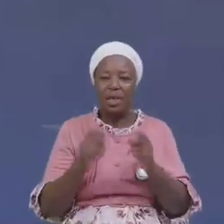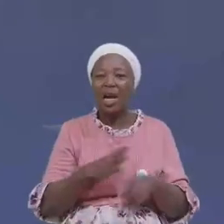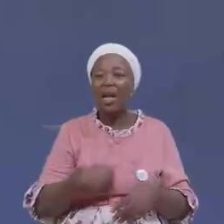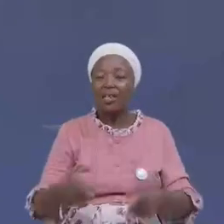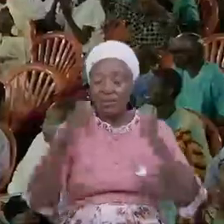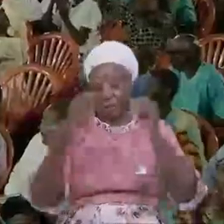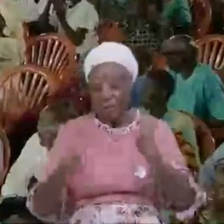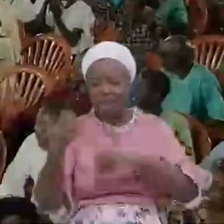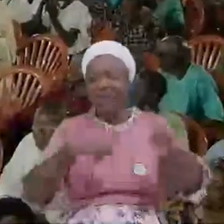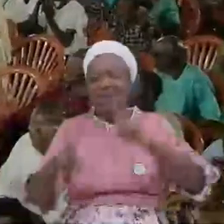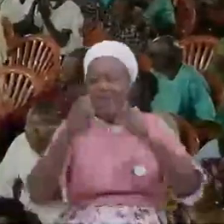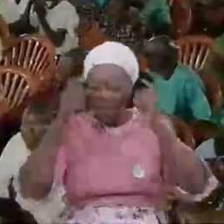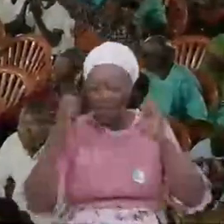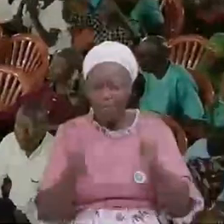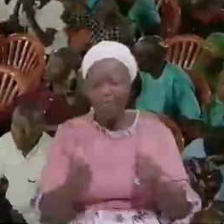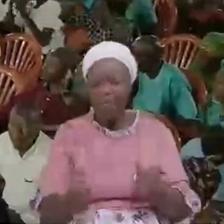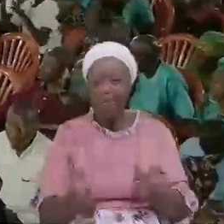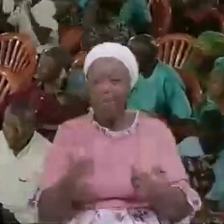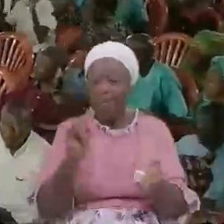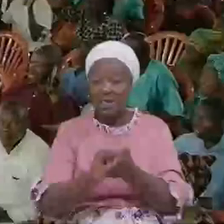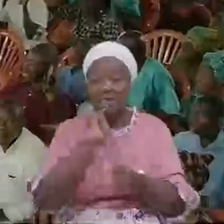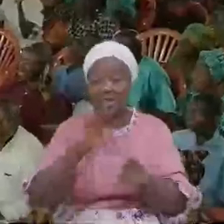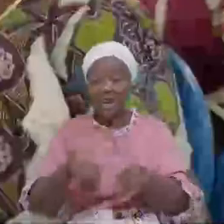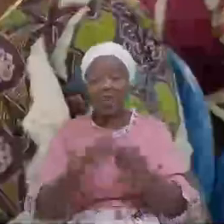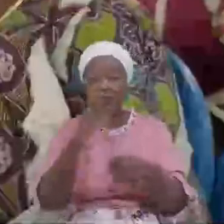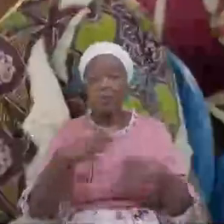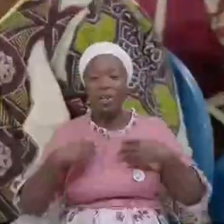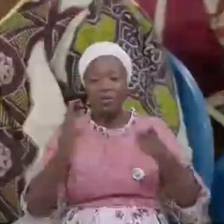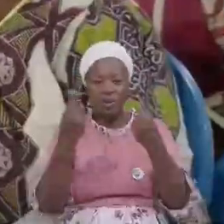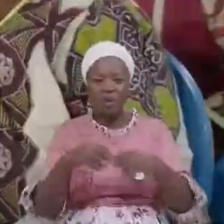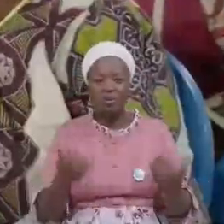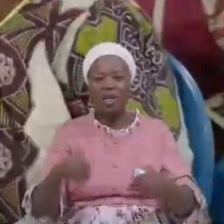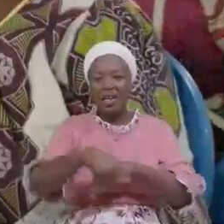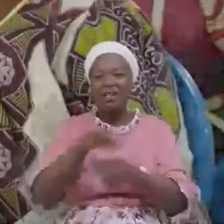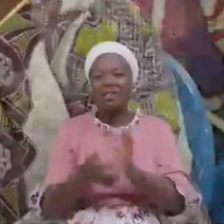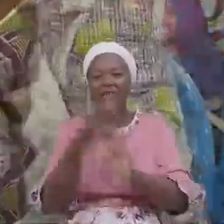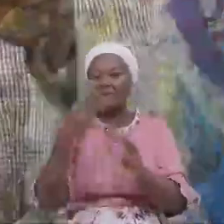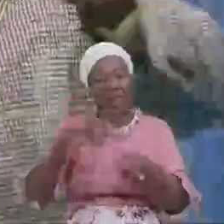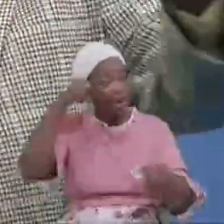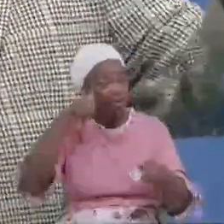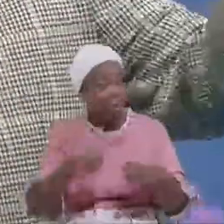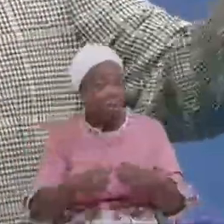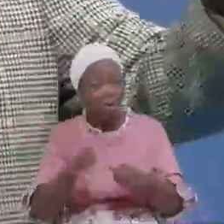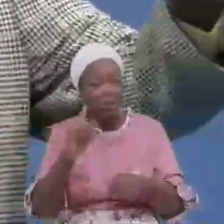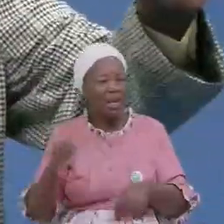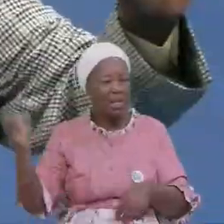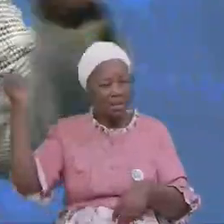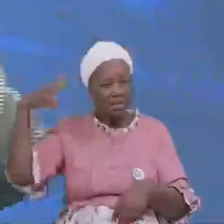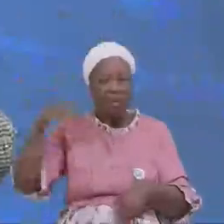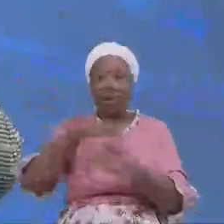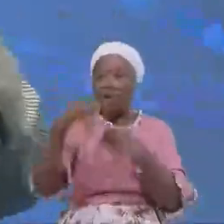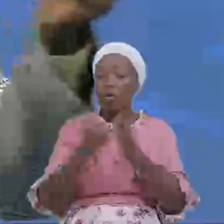instant. C'est comme ça ta guérison va venir. Rappelle-toi, par sa grâce, en tout